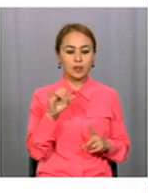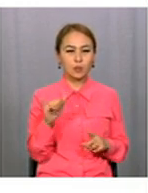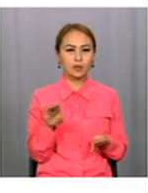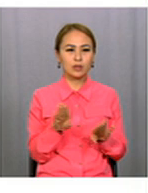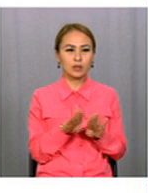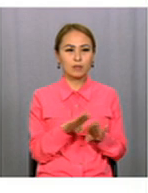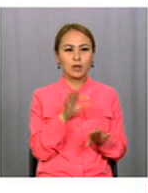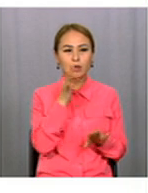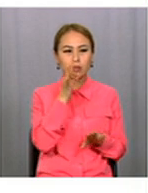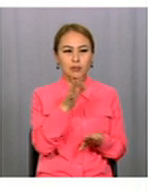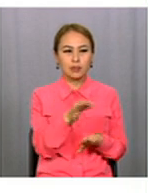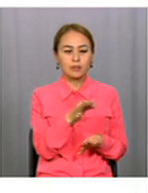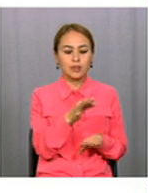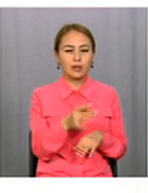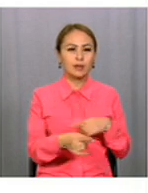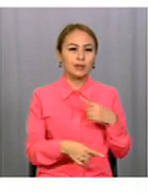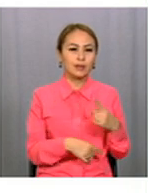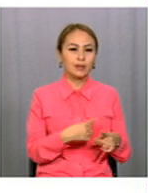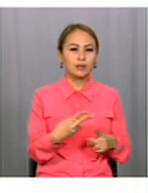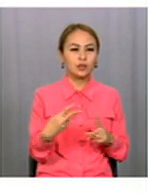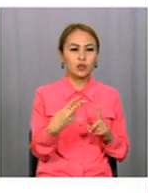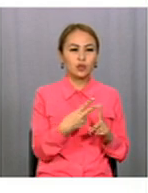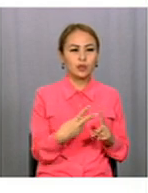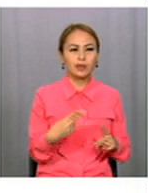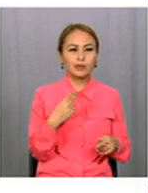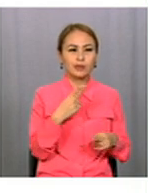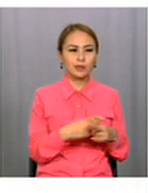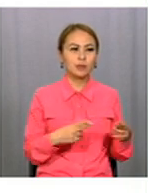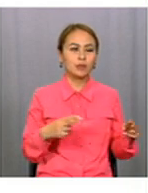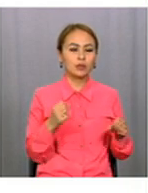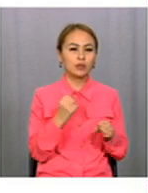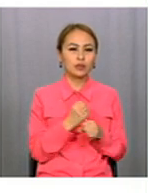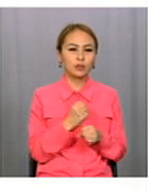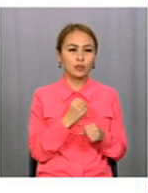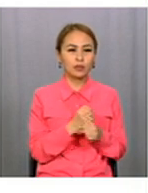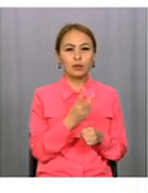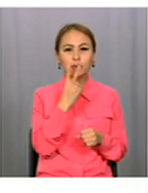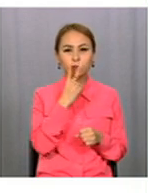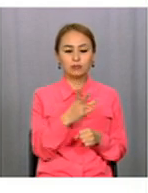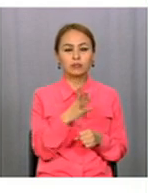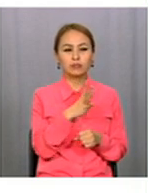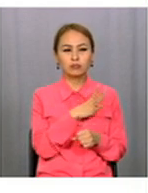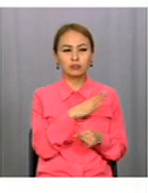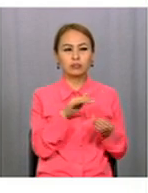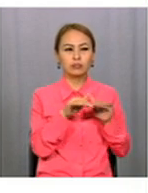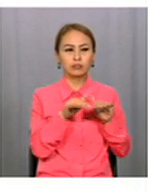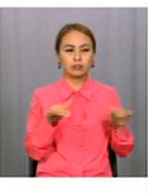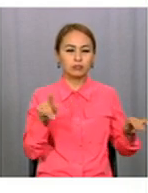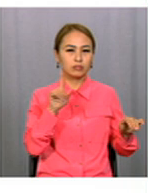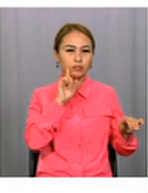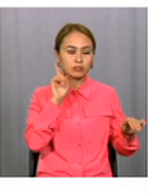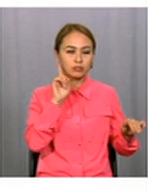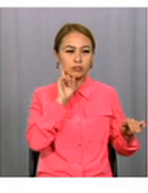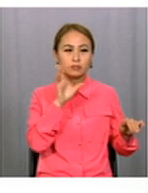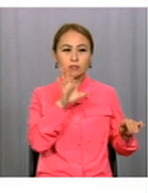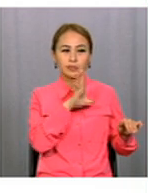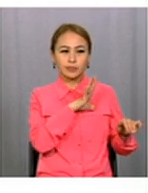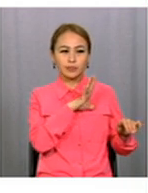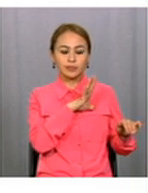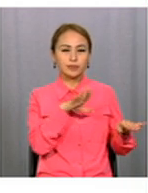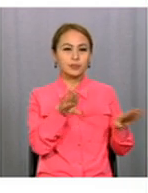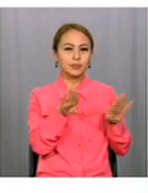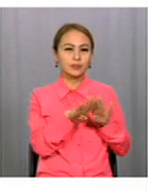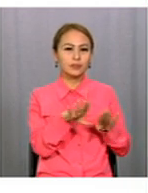қарастырамыз. Келесі үзінді, темір шымылдық түрлерін көрдім, сахнаға шықты жас өмір. Дегенде